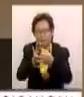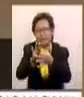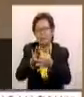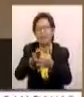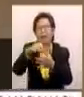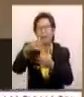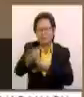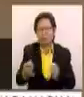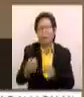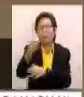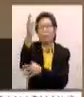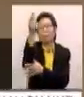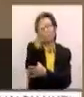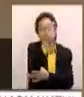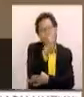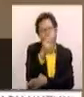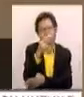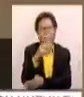Perkhidmatan.